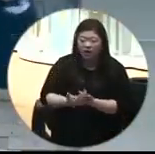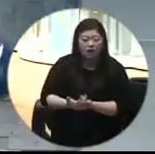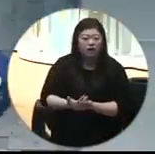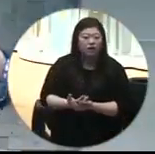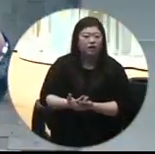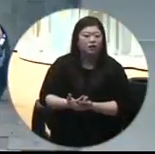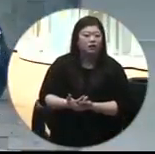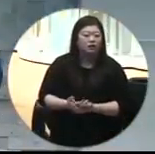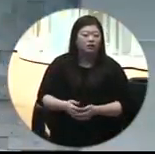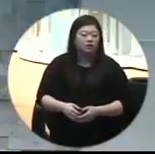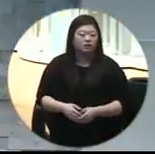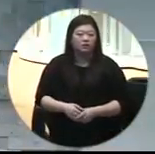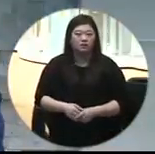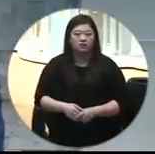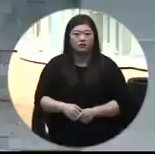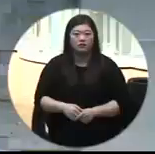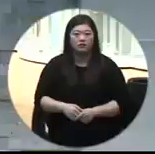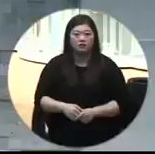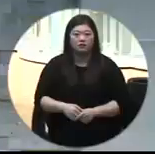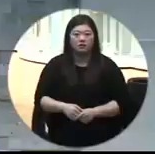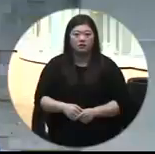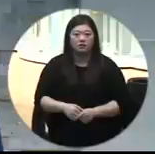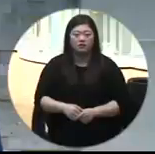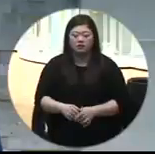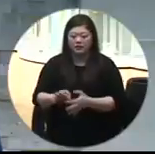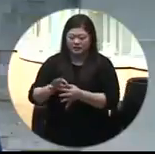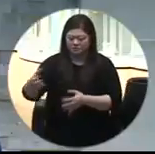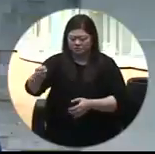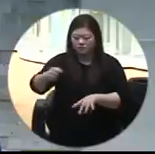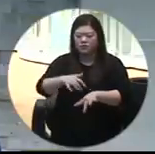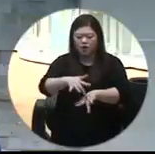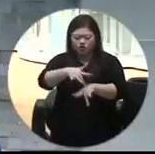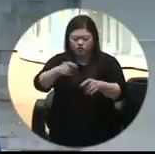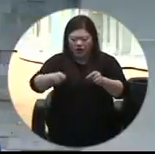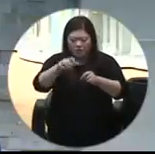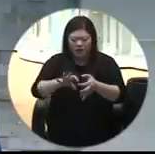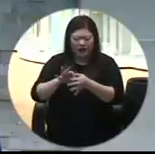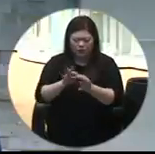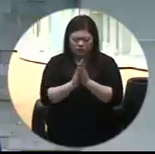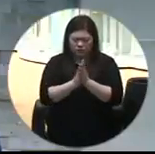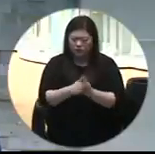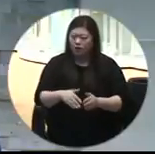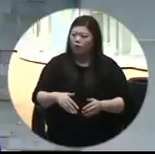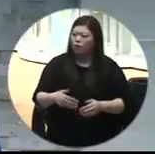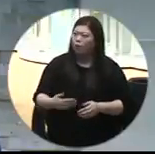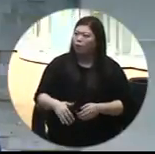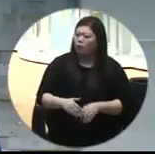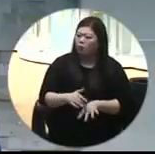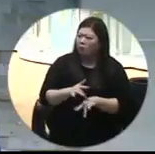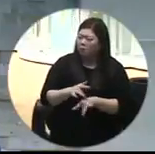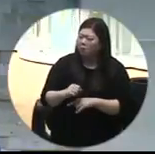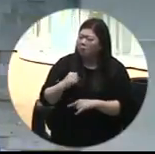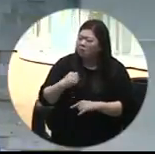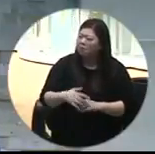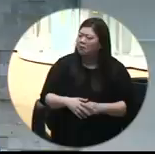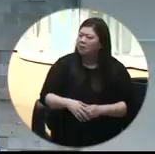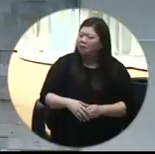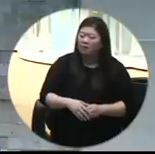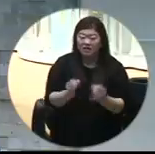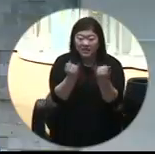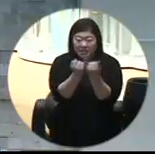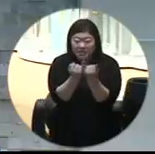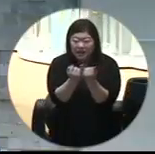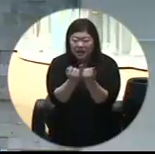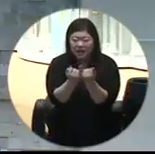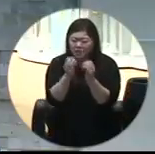찬물로 모여가 모욕 재배하고 귀신 앞에. 야, 그래, 귀신 저거 무지 힘세네, 그래서요. 그 여자는 힘센